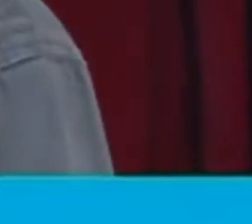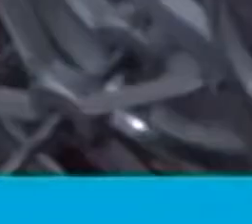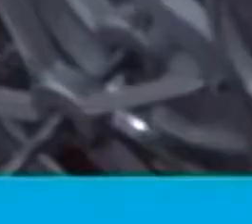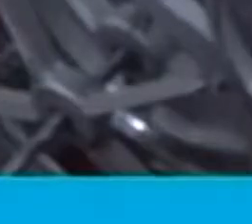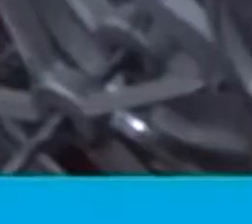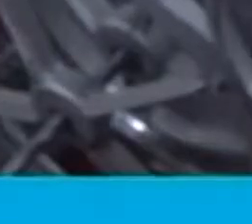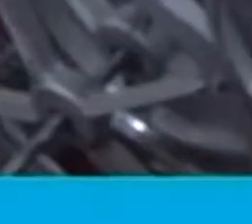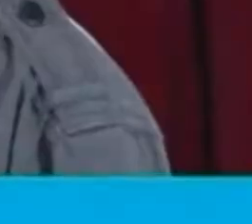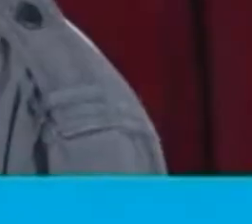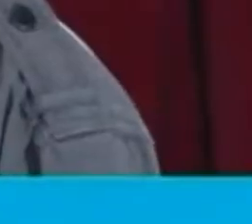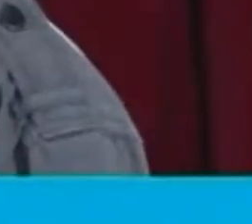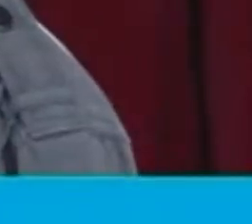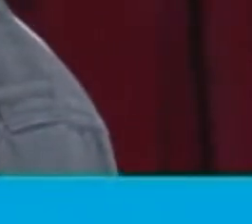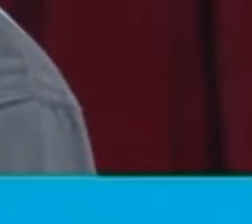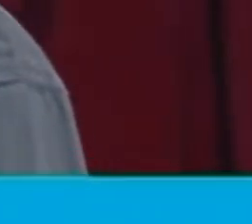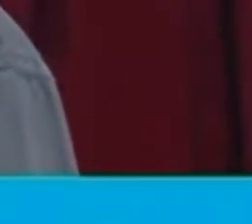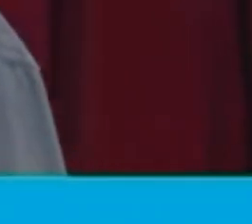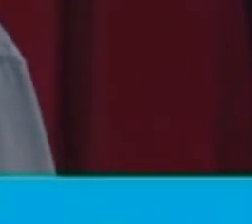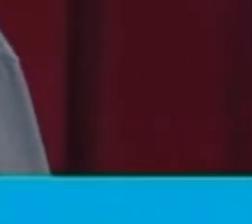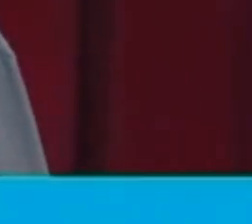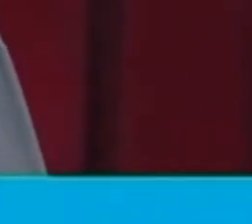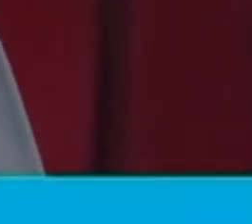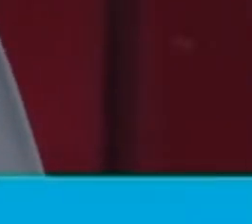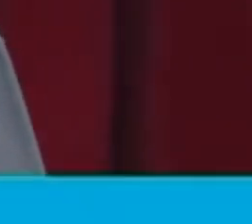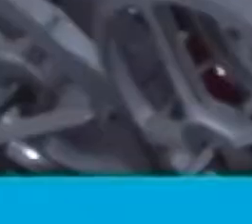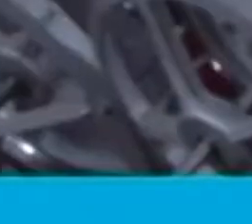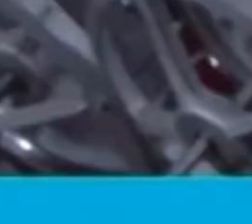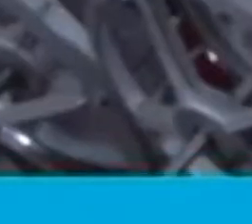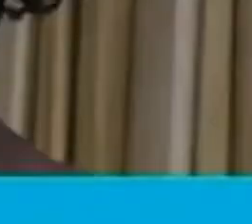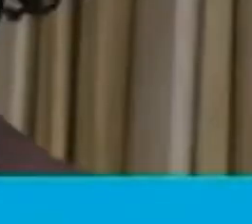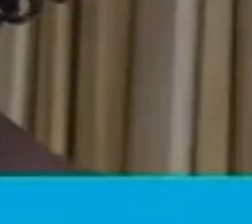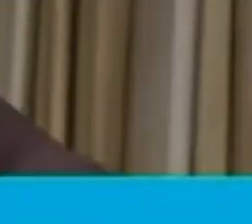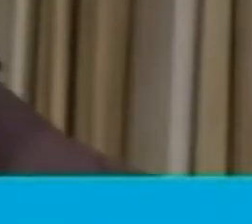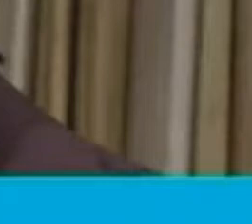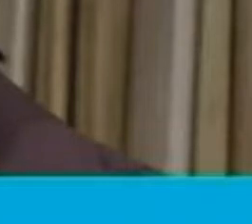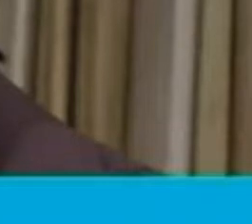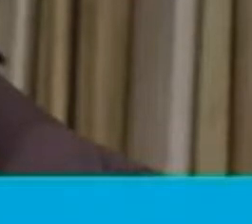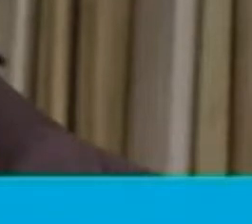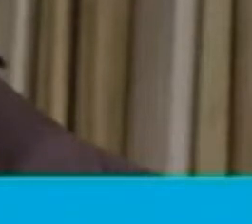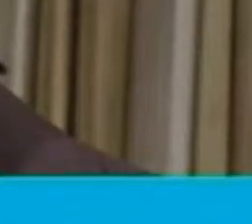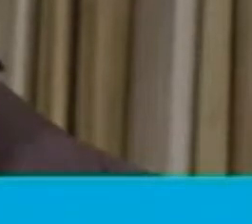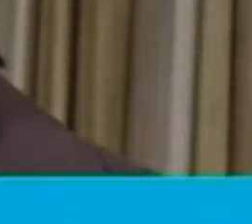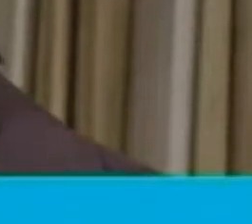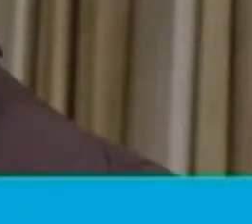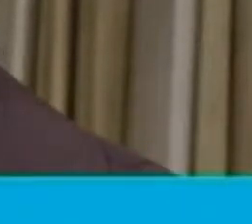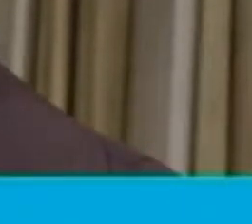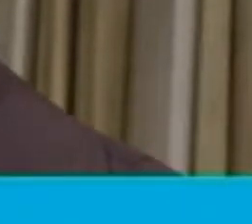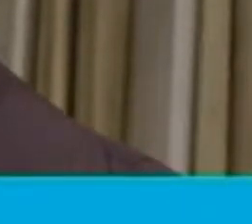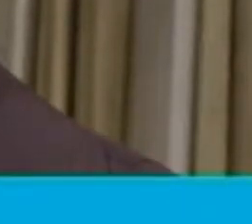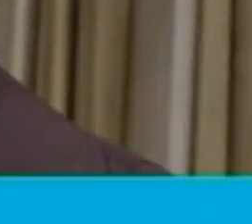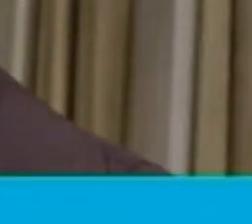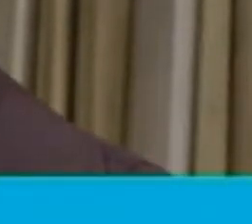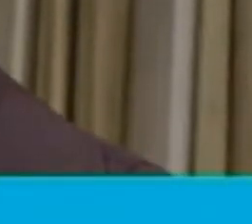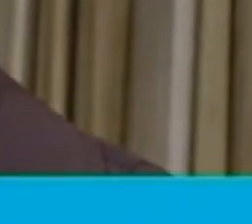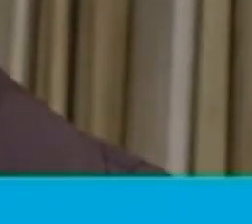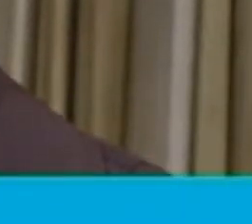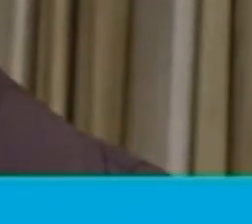Supposed to. I'll do as I please. Don't say I didn't warn you. All this is too much for you to take